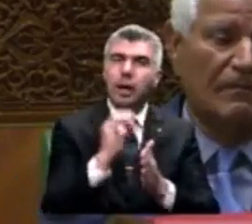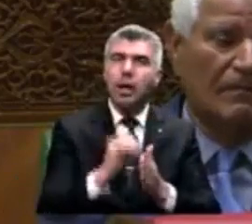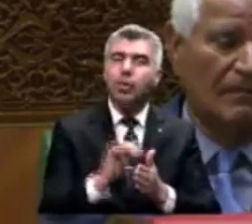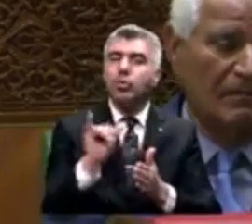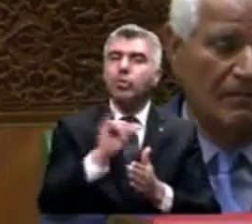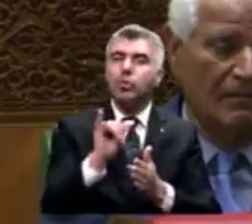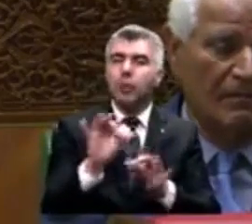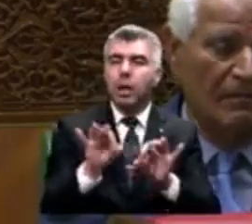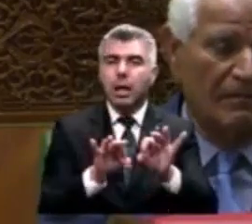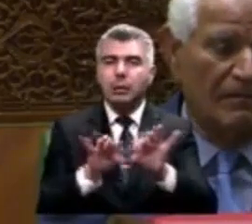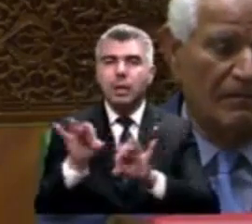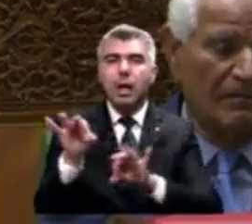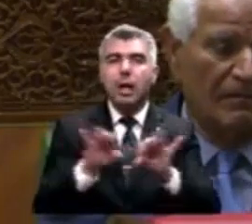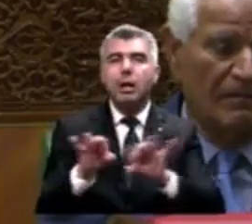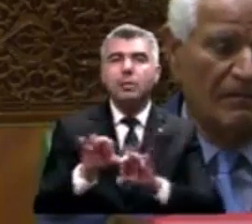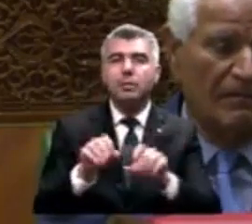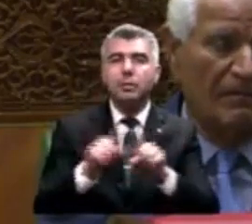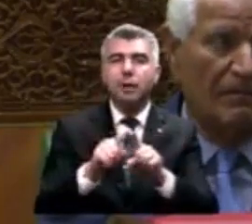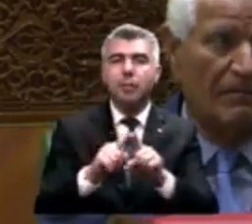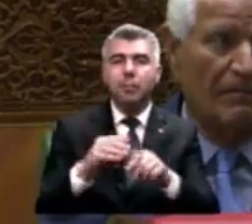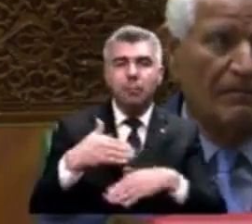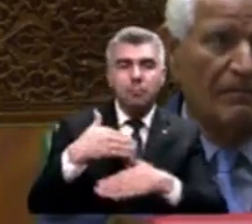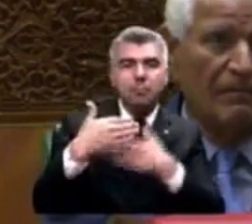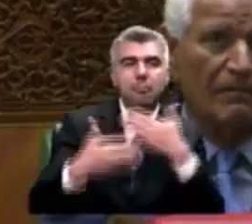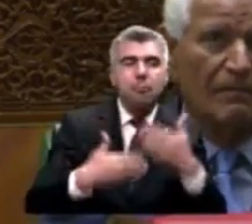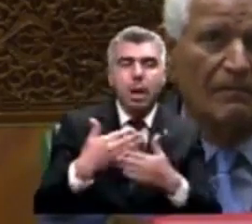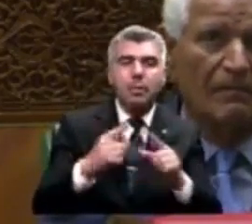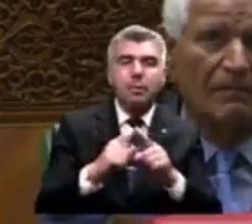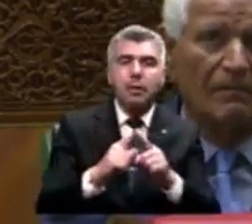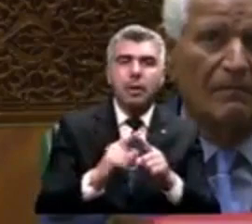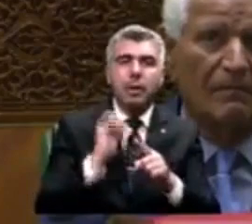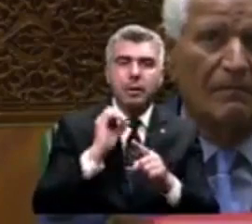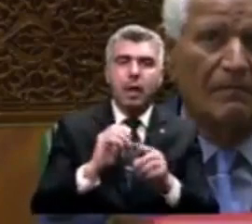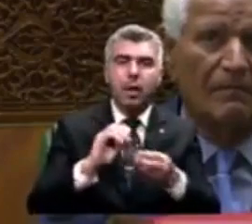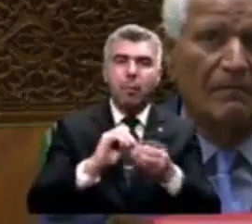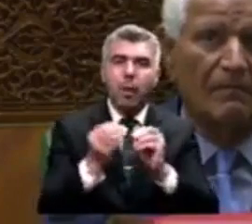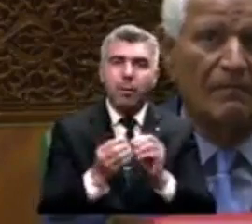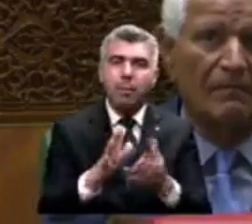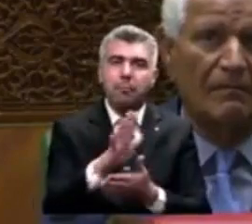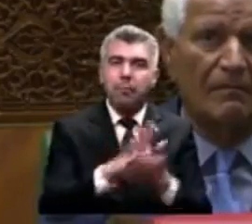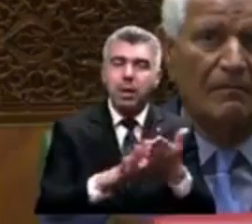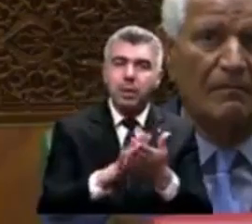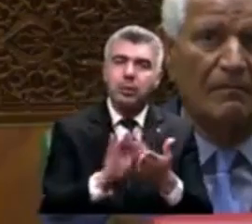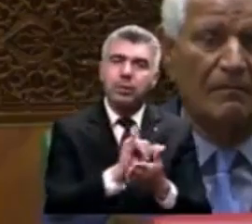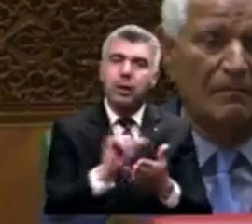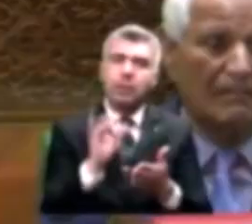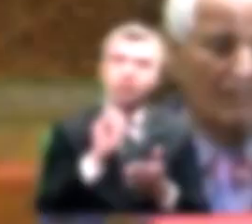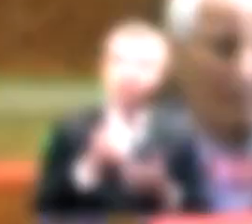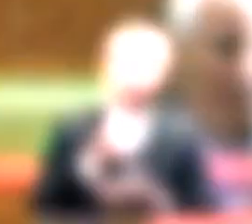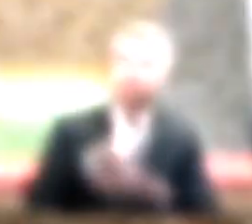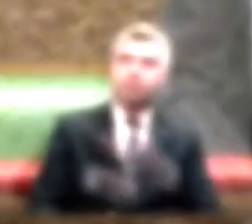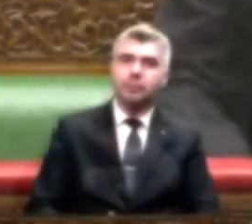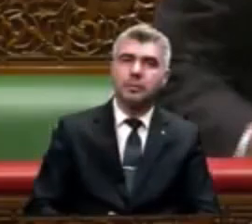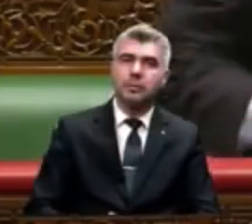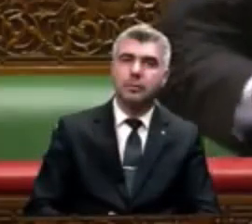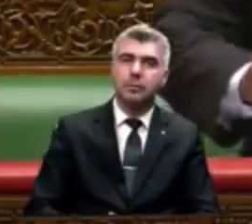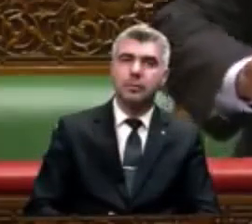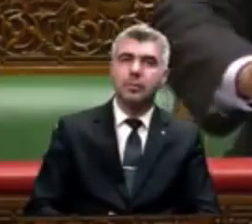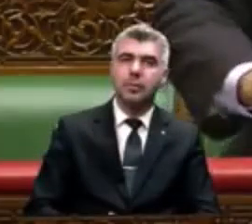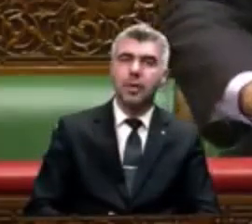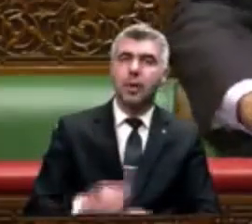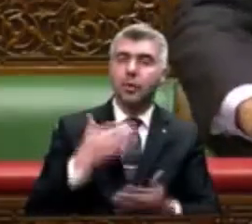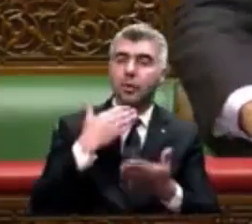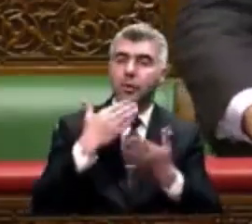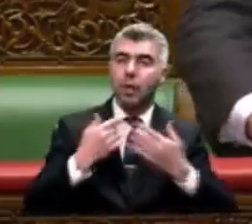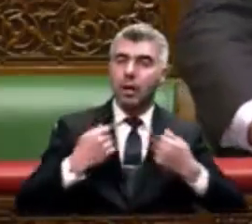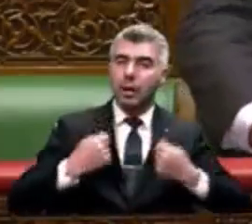وبالتالي ما هي الإجراءات المتخذة لتجاوز هذه الوضعية تفاديا للآثار السلبية على التحصيل الدراسي لأبنائنا؟ شكرا. شكرا